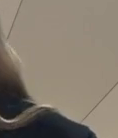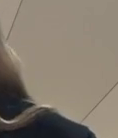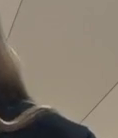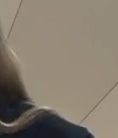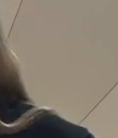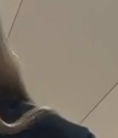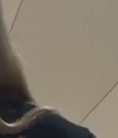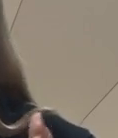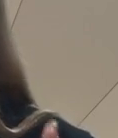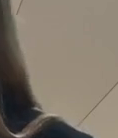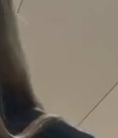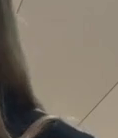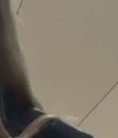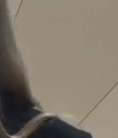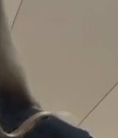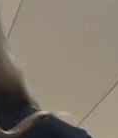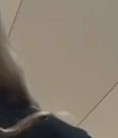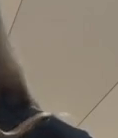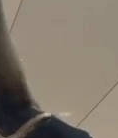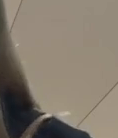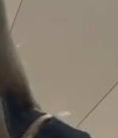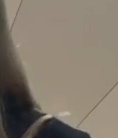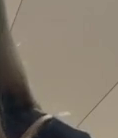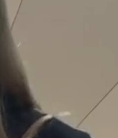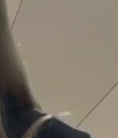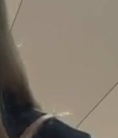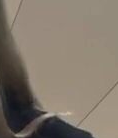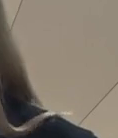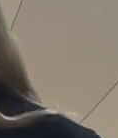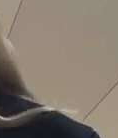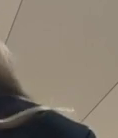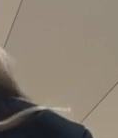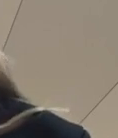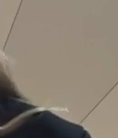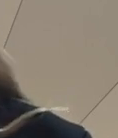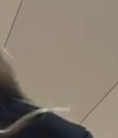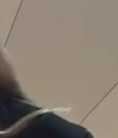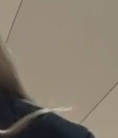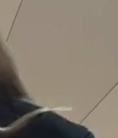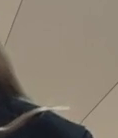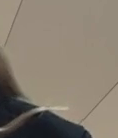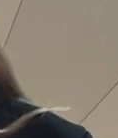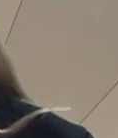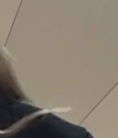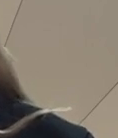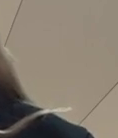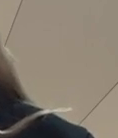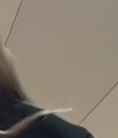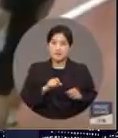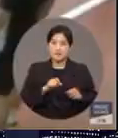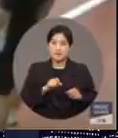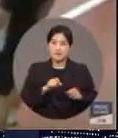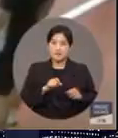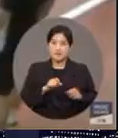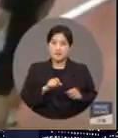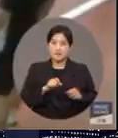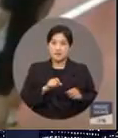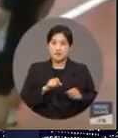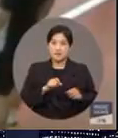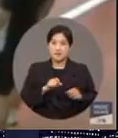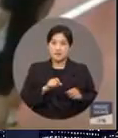の選手3人は、試合翌日の16日、自筆の謝罪文を Facebook に掲載した。堤